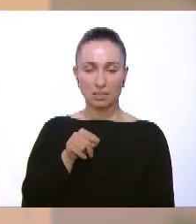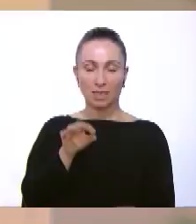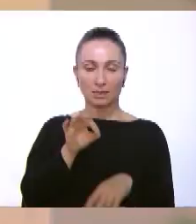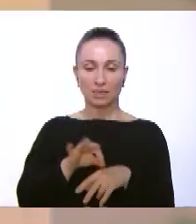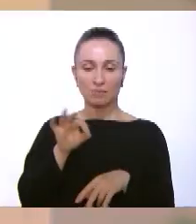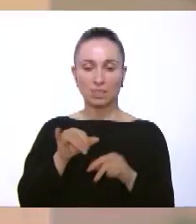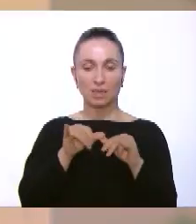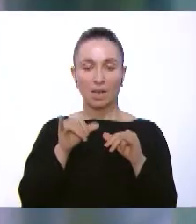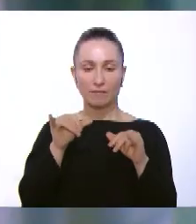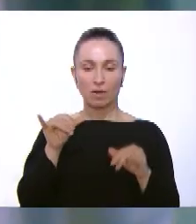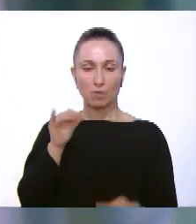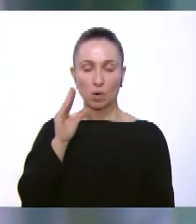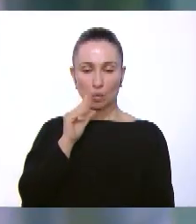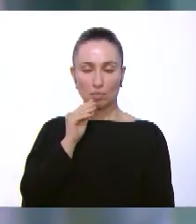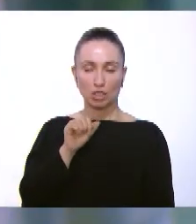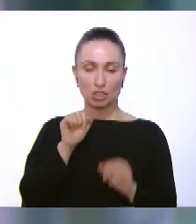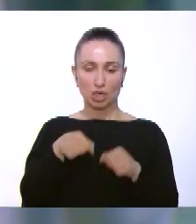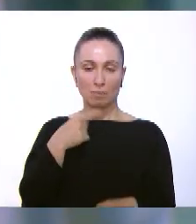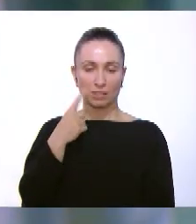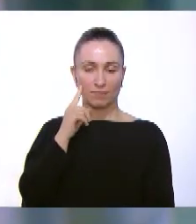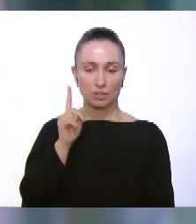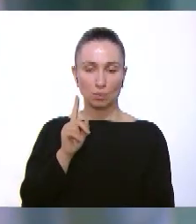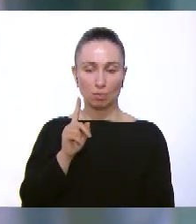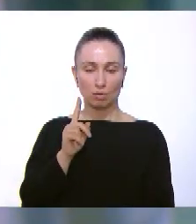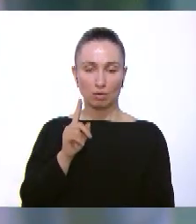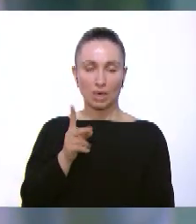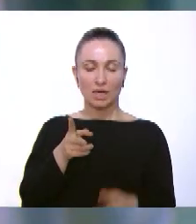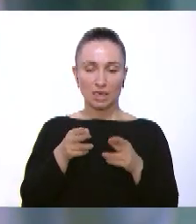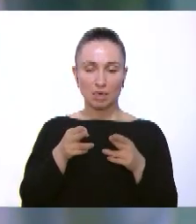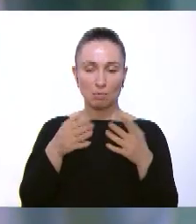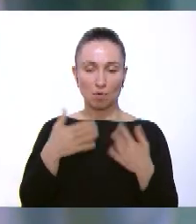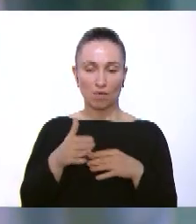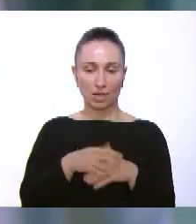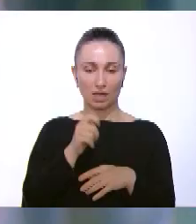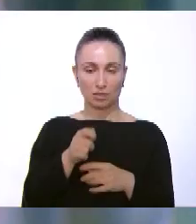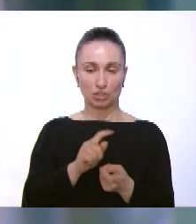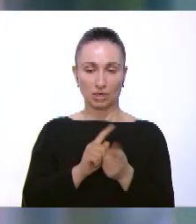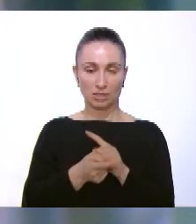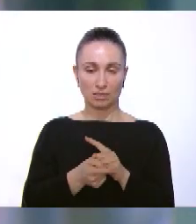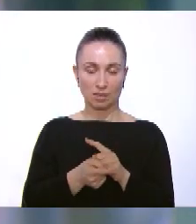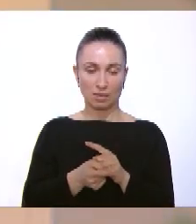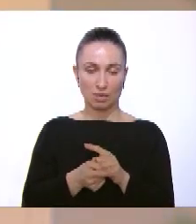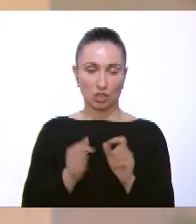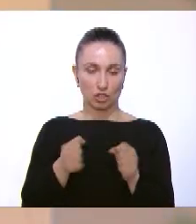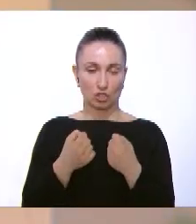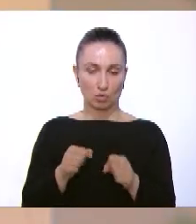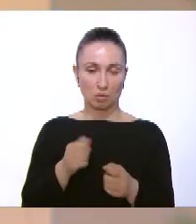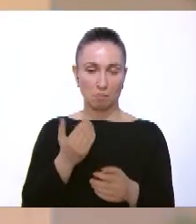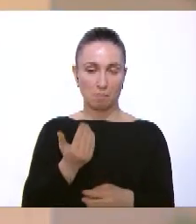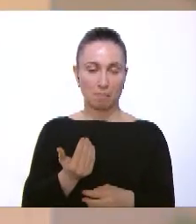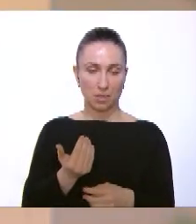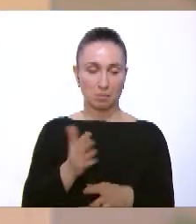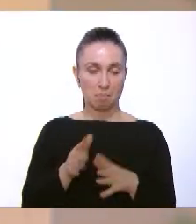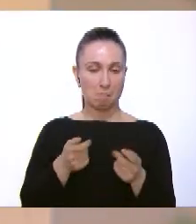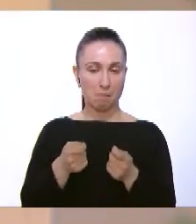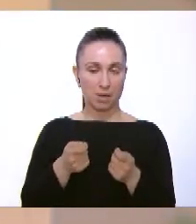დაავადების განვითარებისა, როდესაც შეიძლება ითქვას, რომ კიბო უკვე განაჩენად იქცევა და შეუძლებელი ხდება მისი